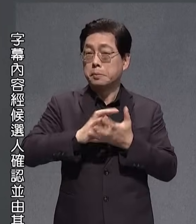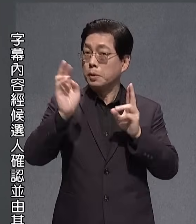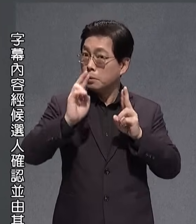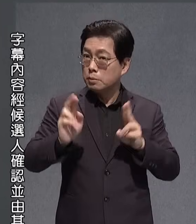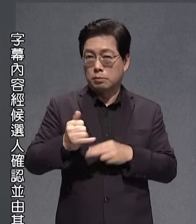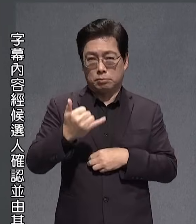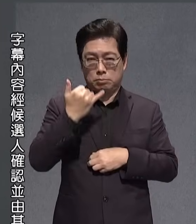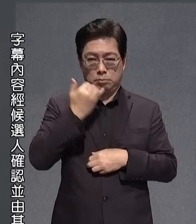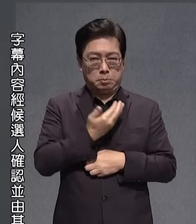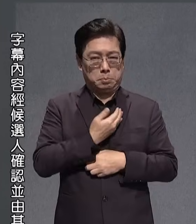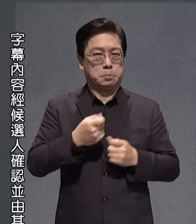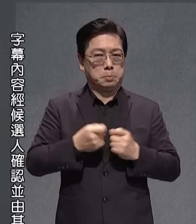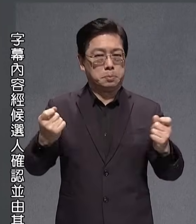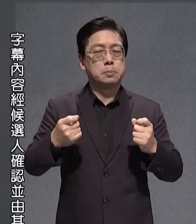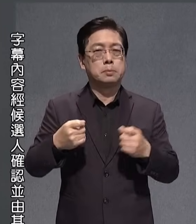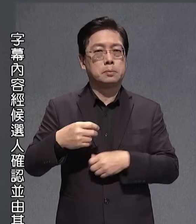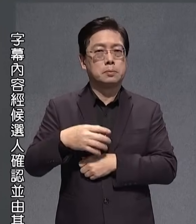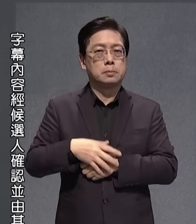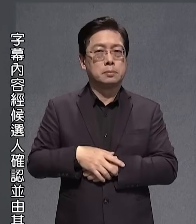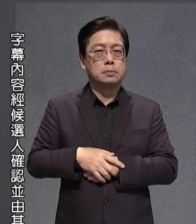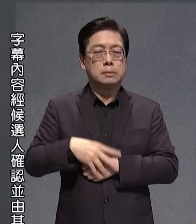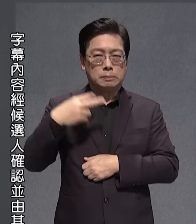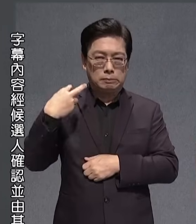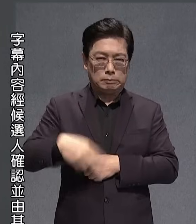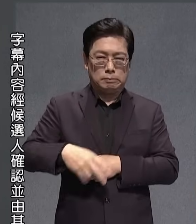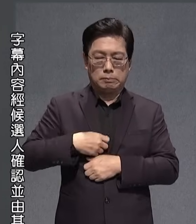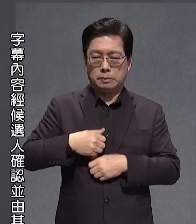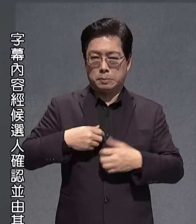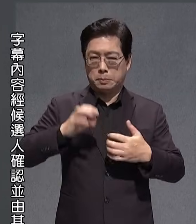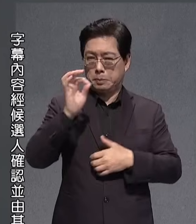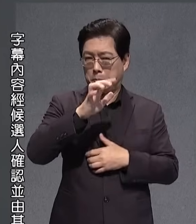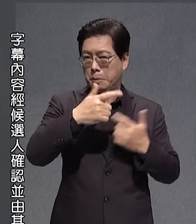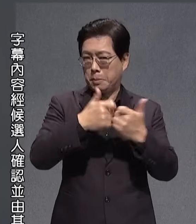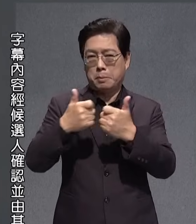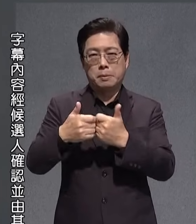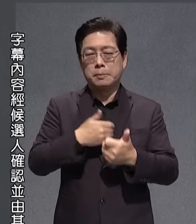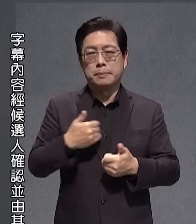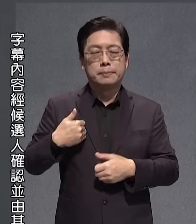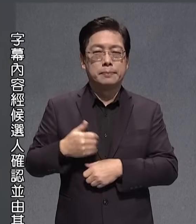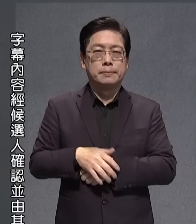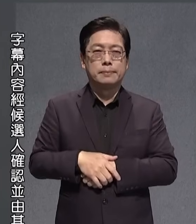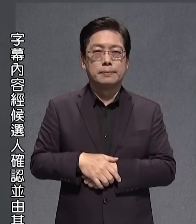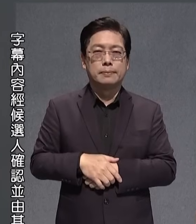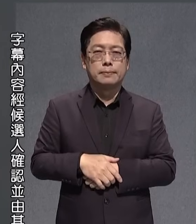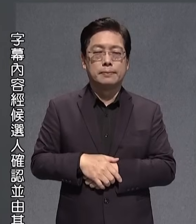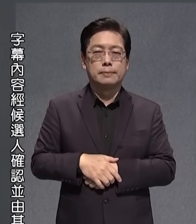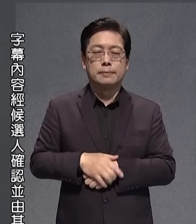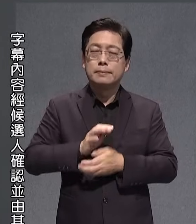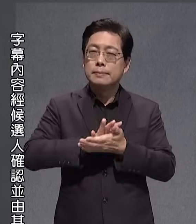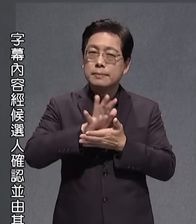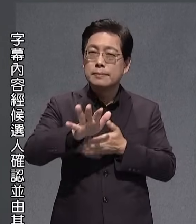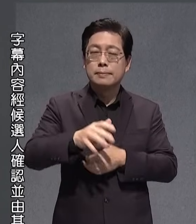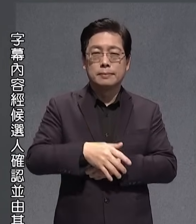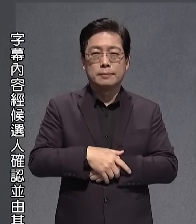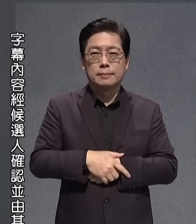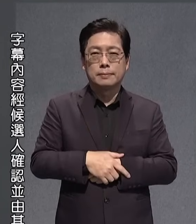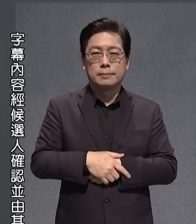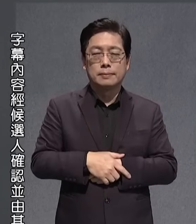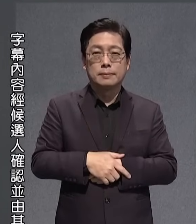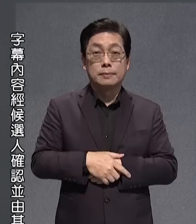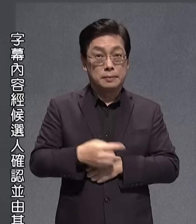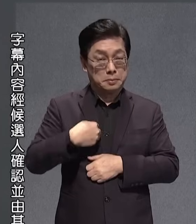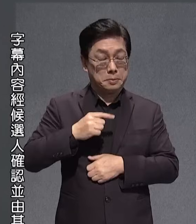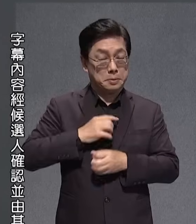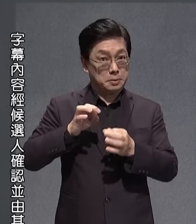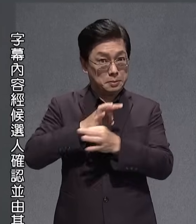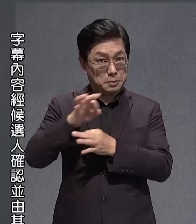更有韧性，而且也会更有效益也会更有效益。未来我们在这个